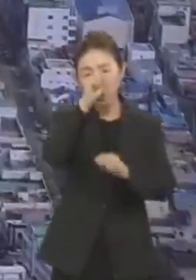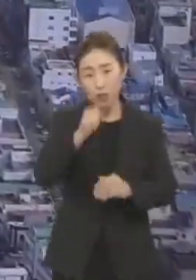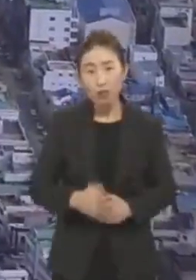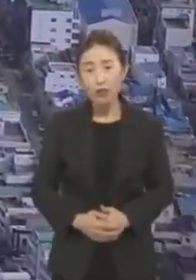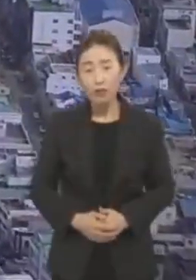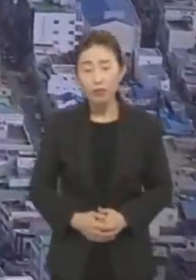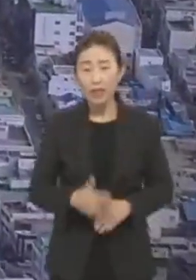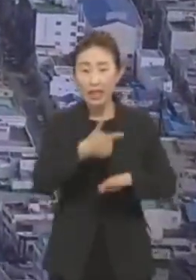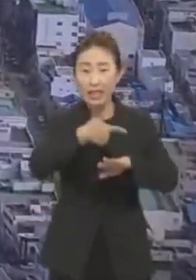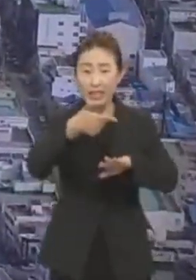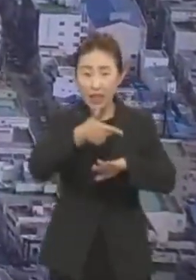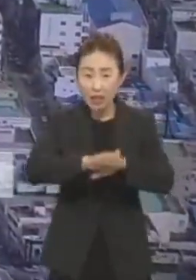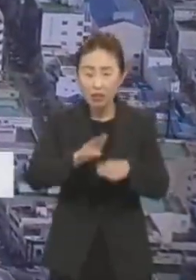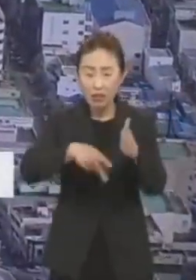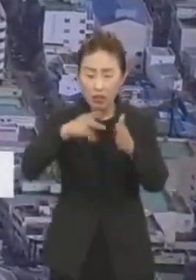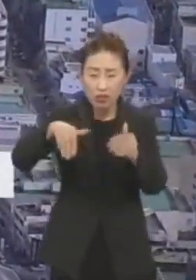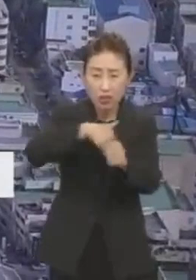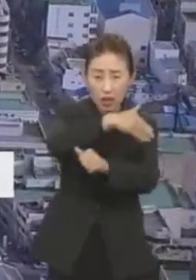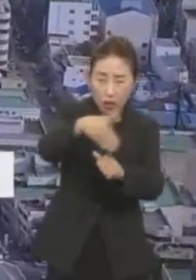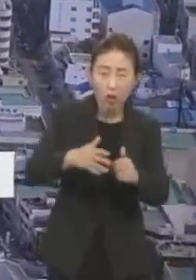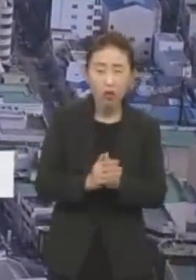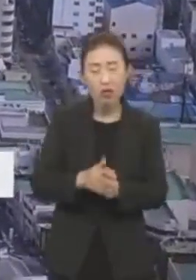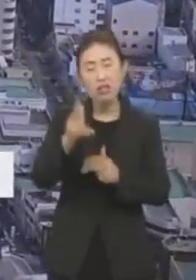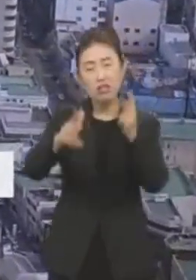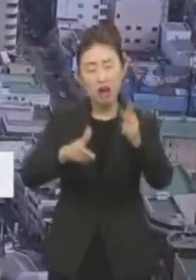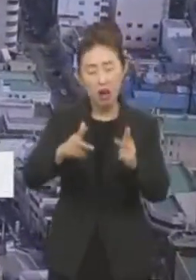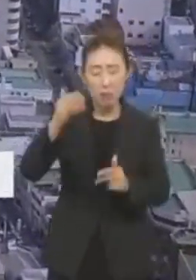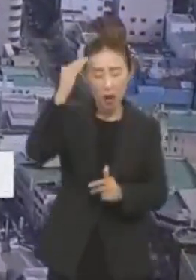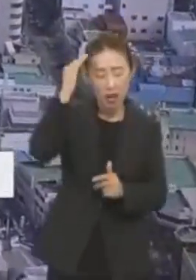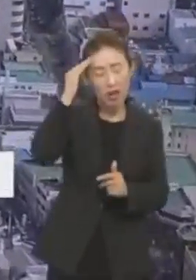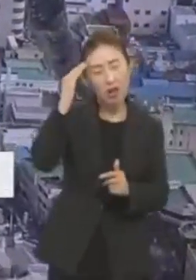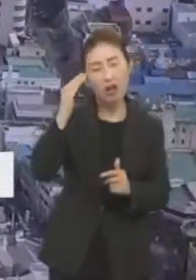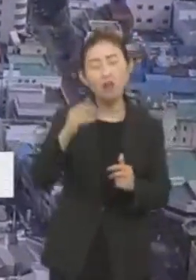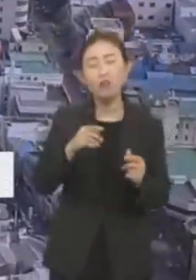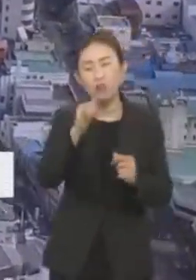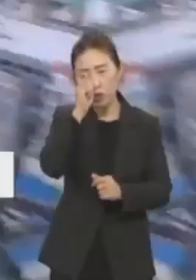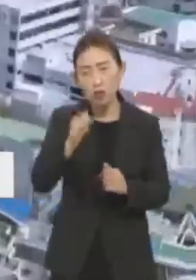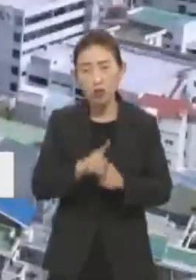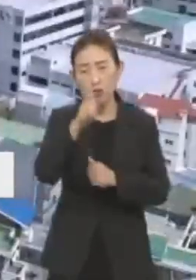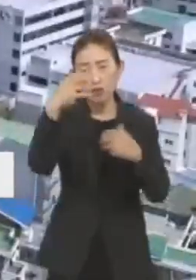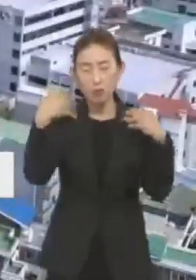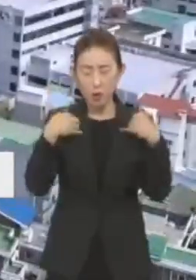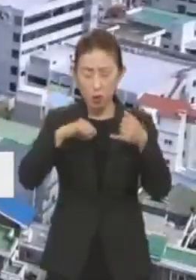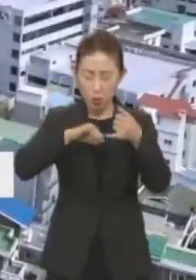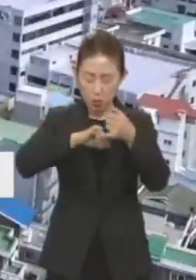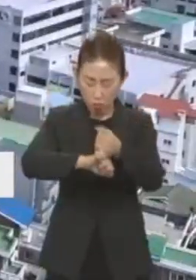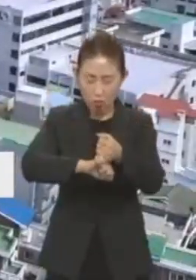그만큼 대전 역세권 개발 사업에도 차질이 빚어질 수밖에 없어 정부가